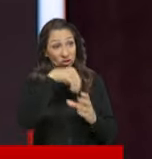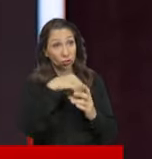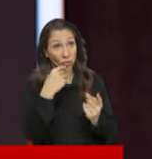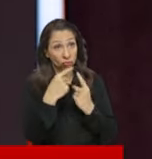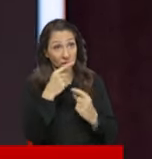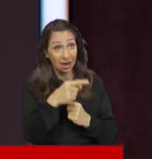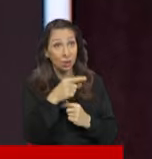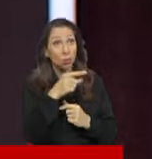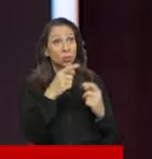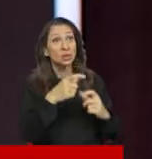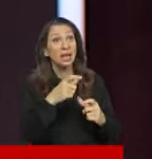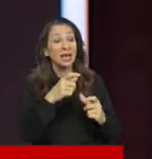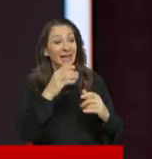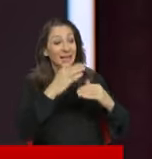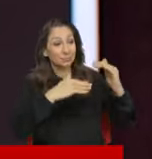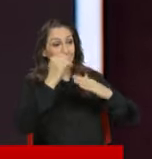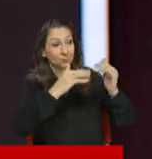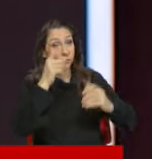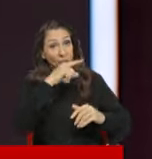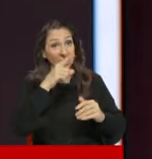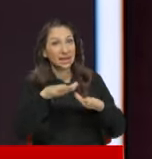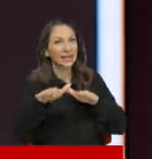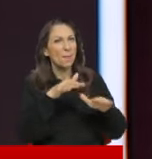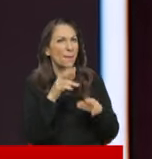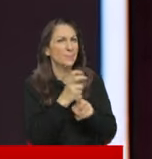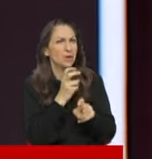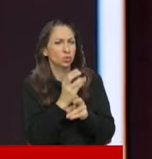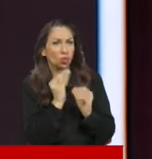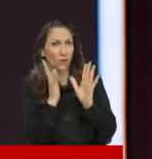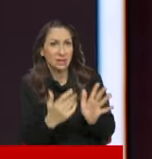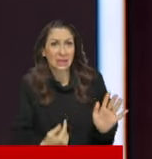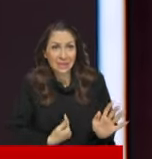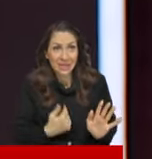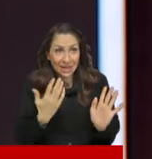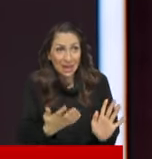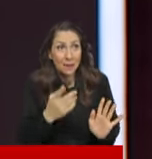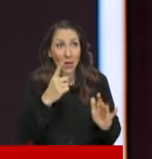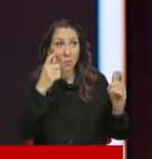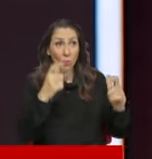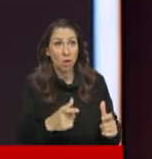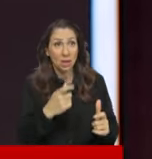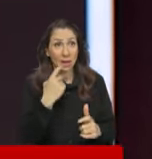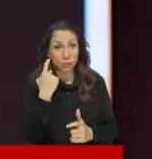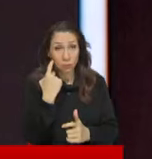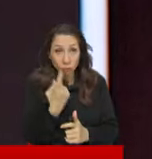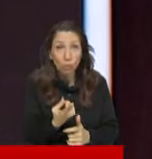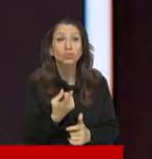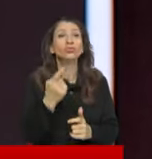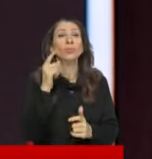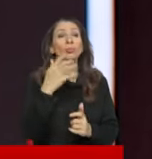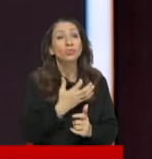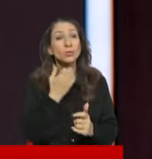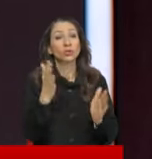Eee burada Yapı stokunda kaynaklı deprem riskinin çok fazla hissedildiği bir bölgeden bahsediyoruz Maalesef şu